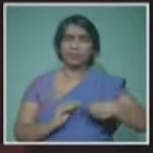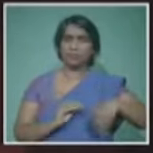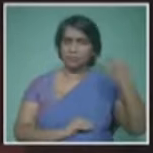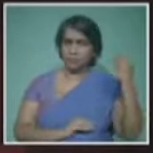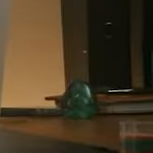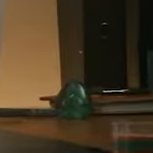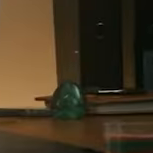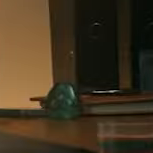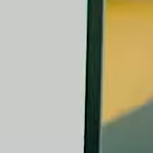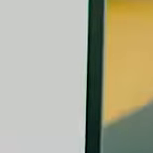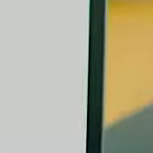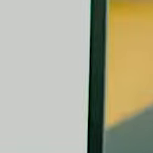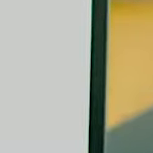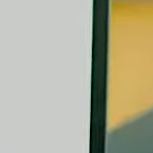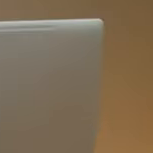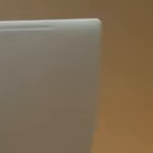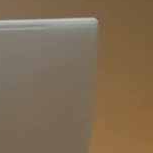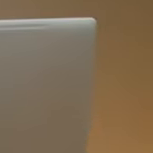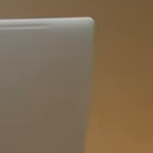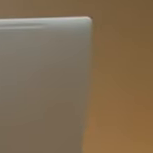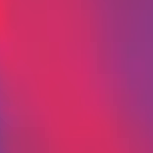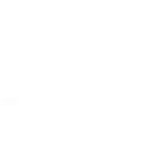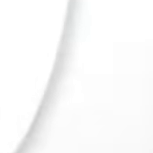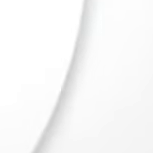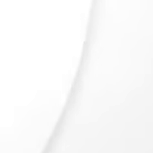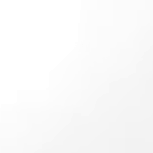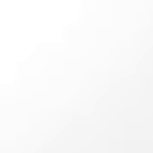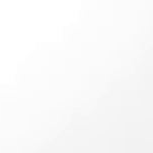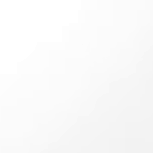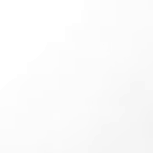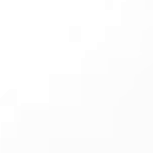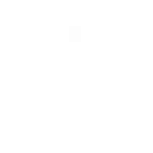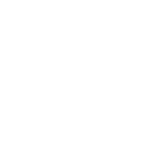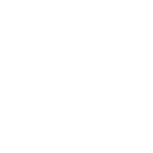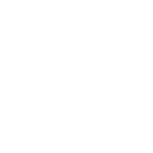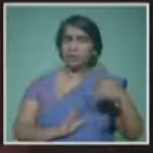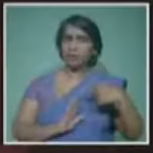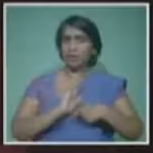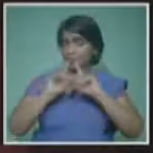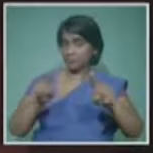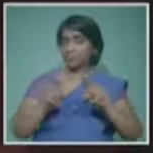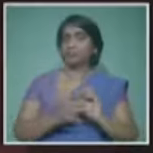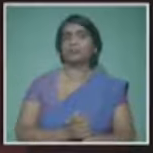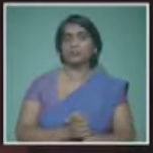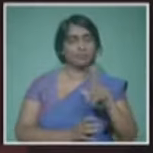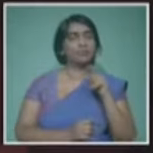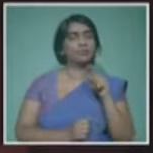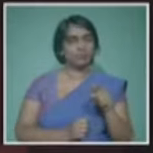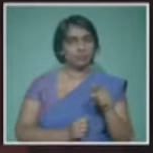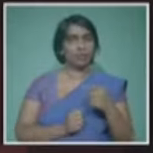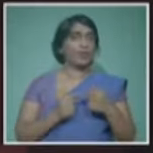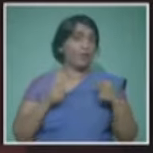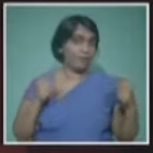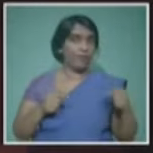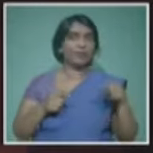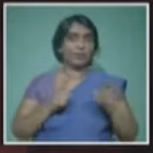කියලා රටට දැනුම් දීලා ඩිජිටල් බැංකුකරණයේ 20 වසරක විශ්වාසය ලංකපේ ඔබේ විශ්වාසනීය දෙවීම් ජාලය වෙනවා අතරම ඔබතුමාට විරුද්ධව